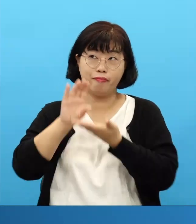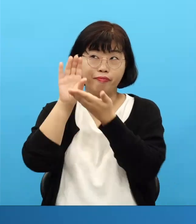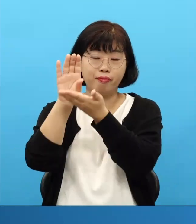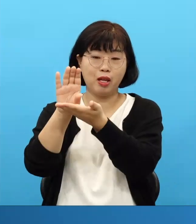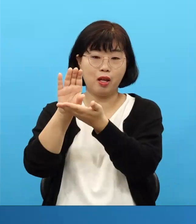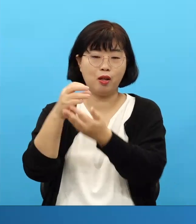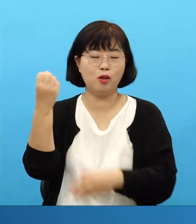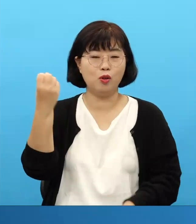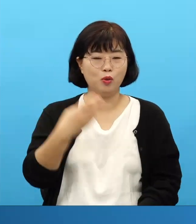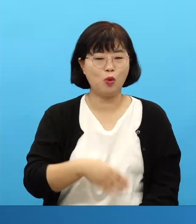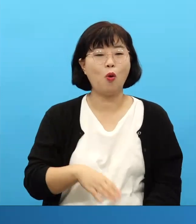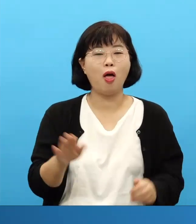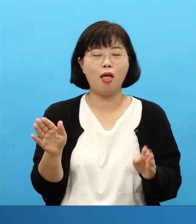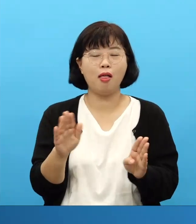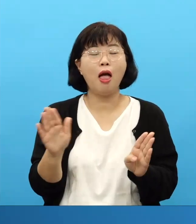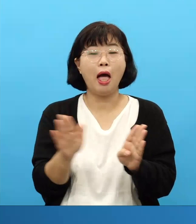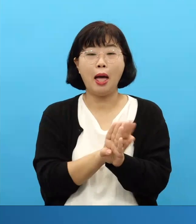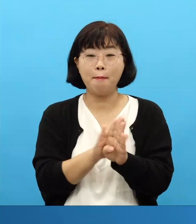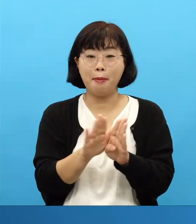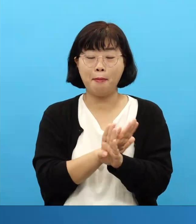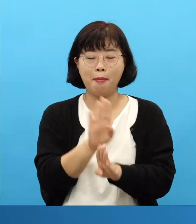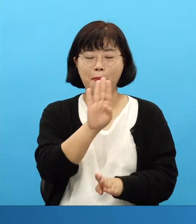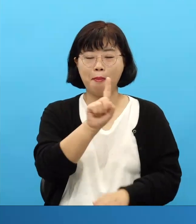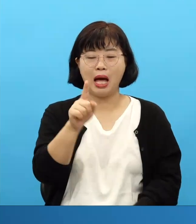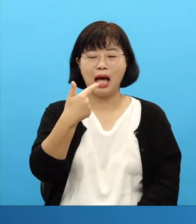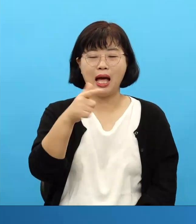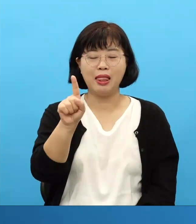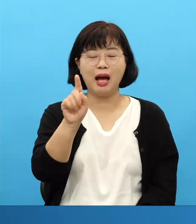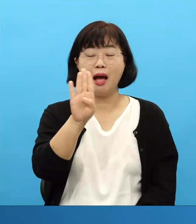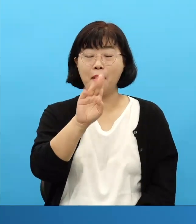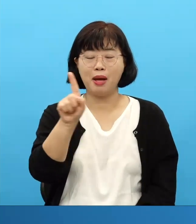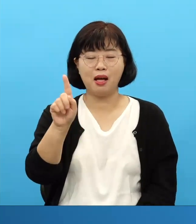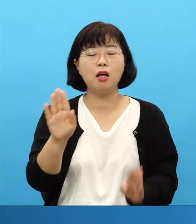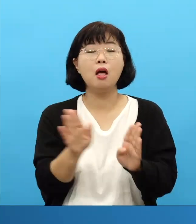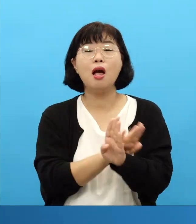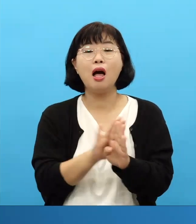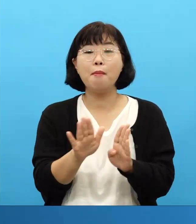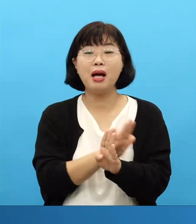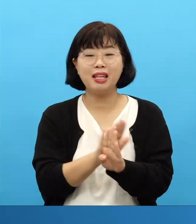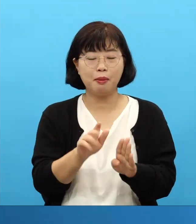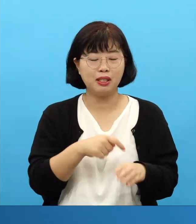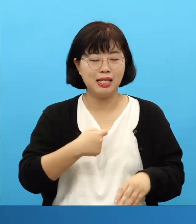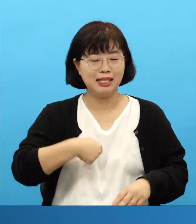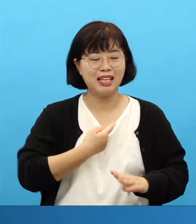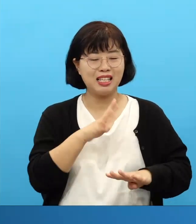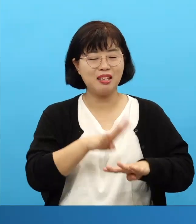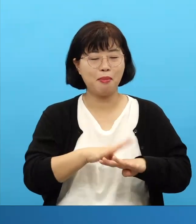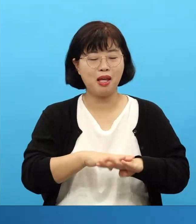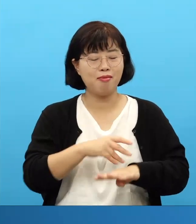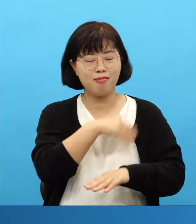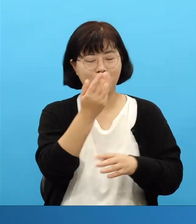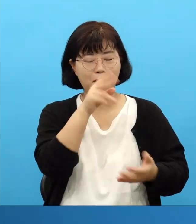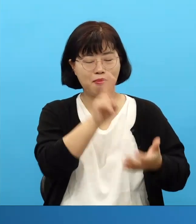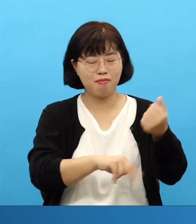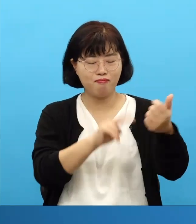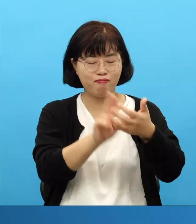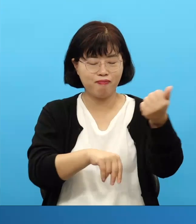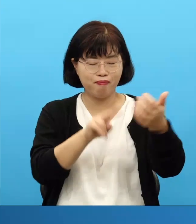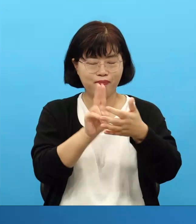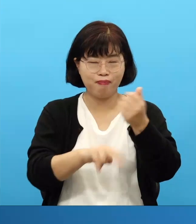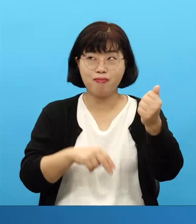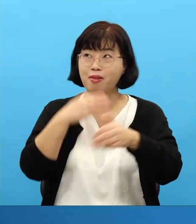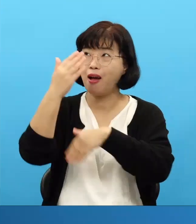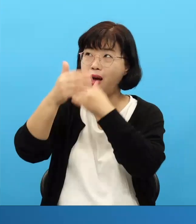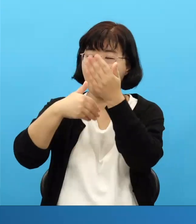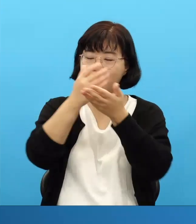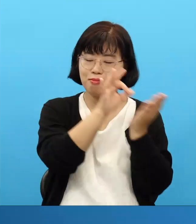바나바 같은 사람은 자기 밭을 팔아서 다 헌금했어요. And people like Barnabas sold his field and gave the entire money as offering. 이게 뭡니까? Now what is this? 헌금을